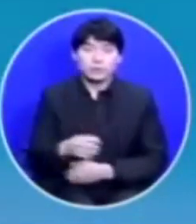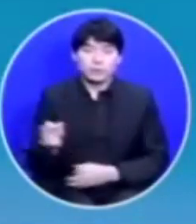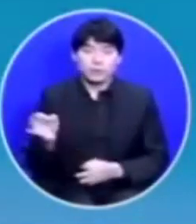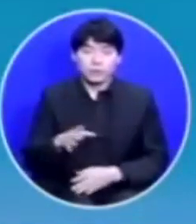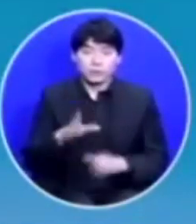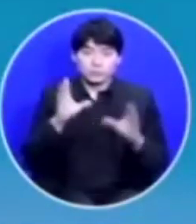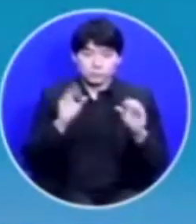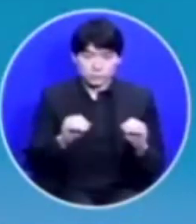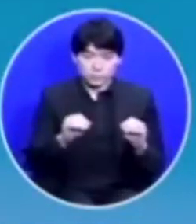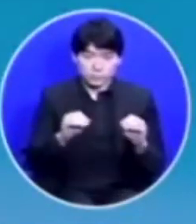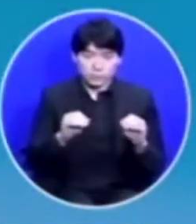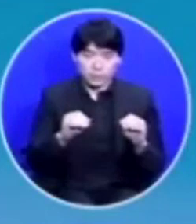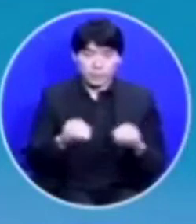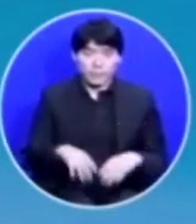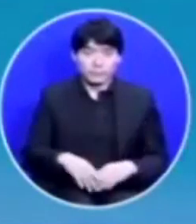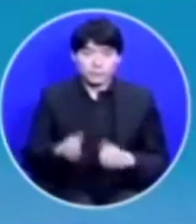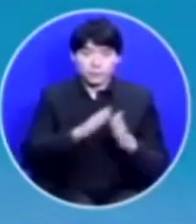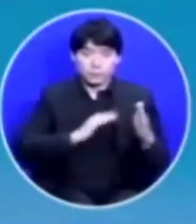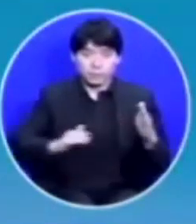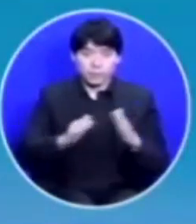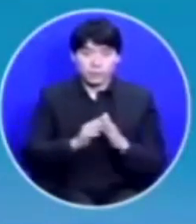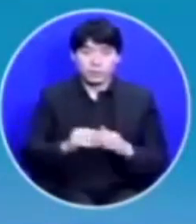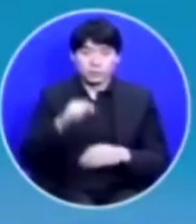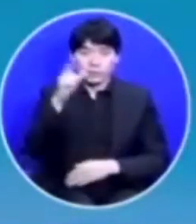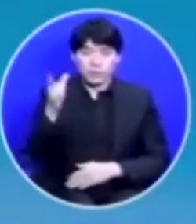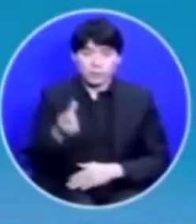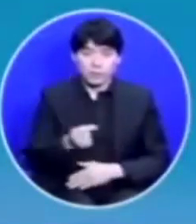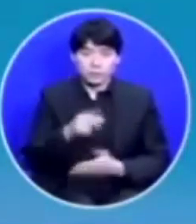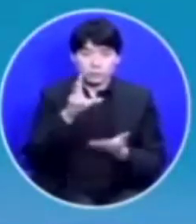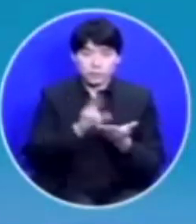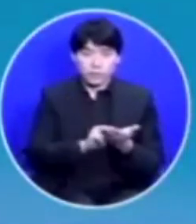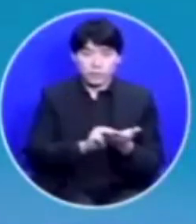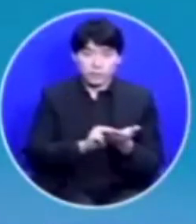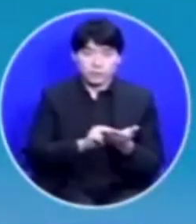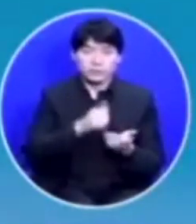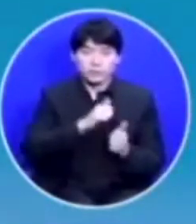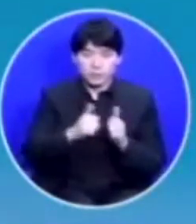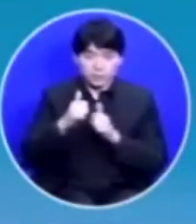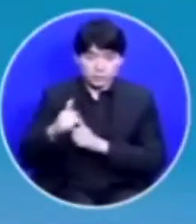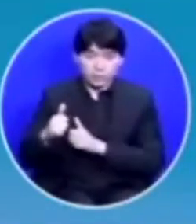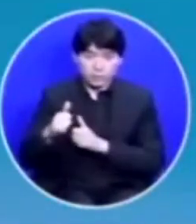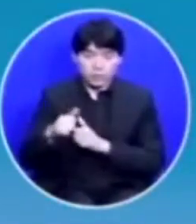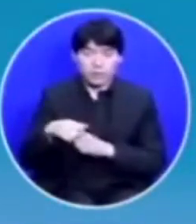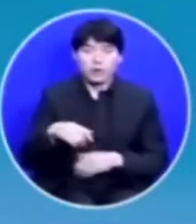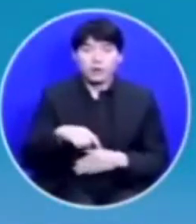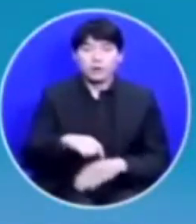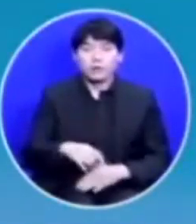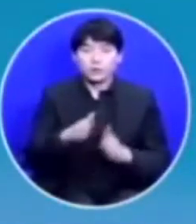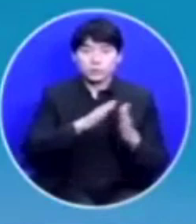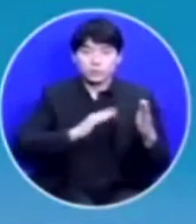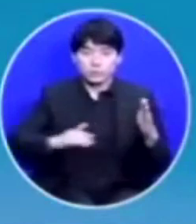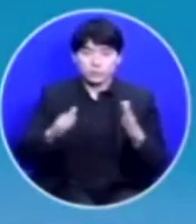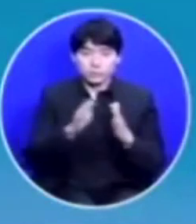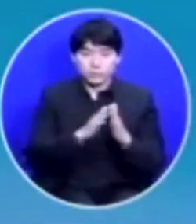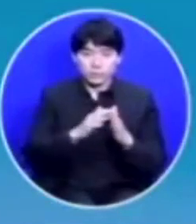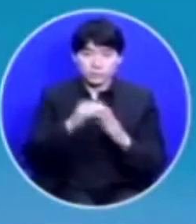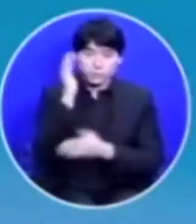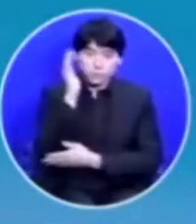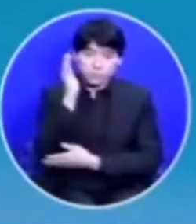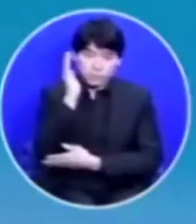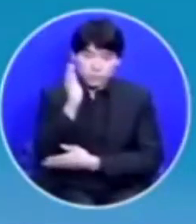어 가정의달 주제에 맞추어서 에 가정 을 주제로 하는 설교를 통해 주님의 말씀을